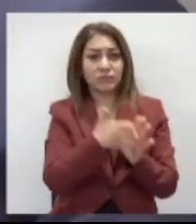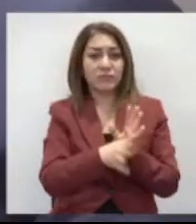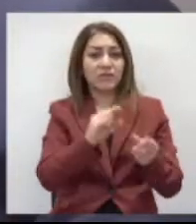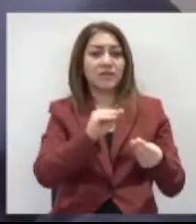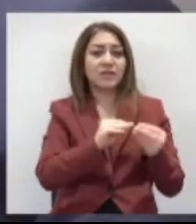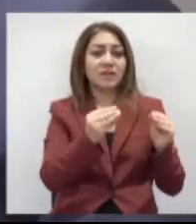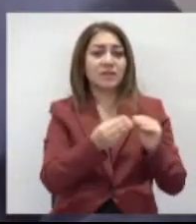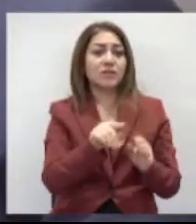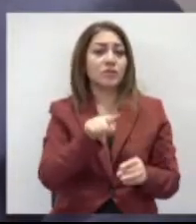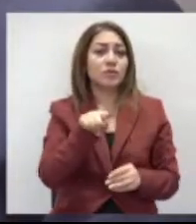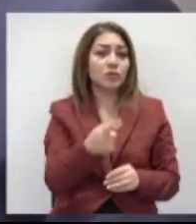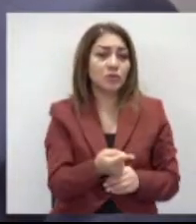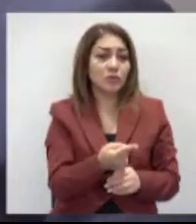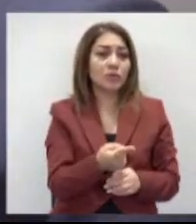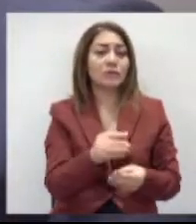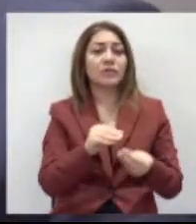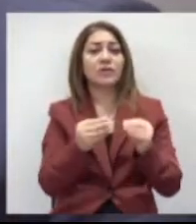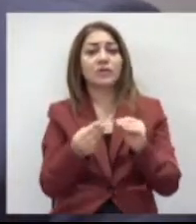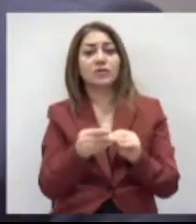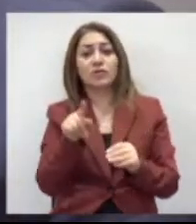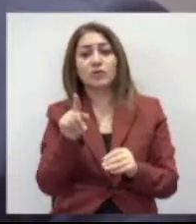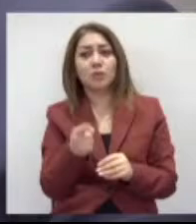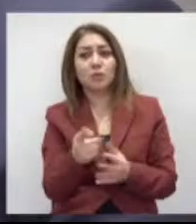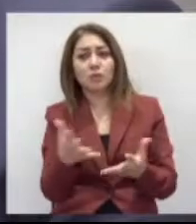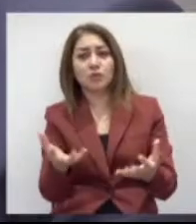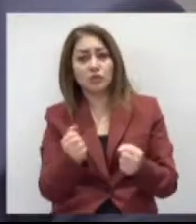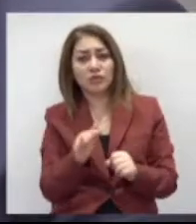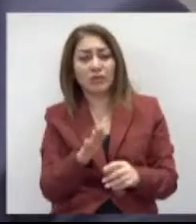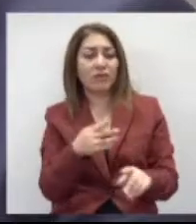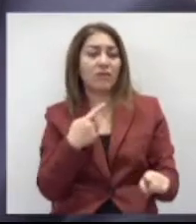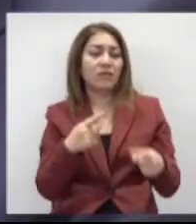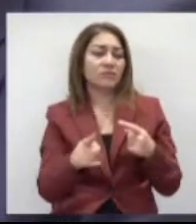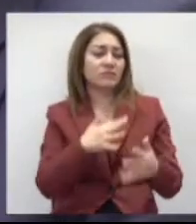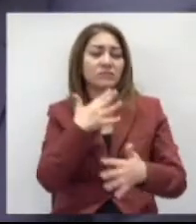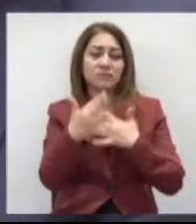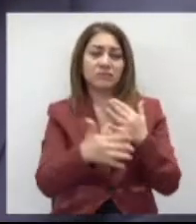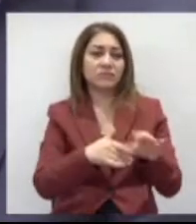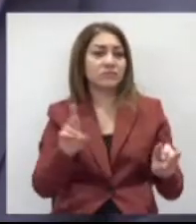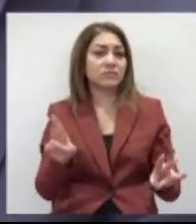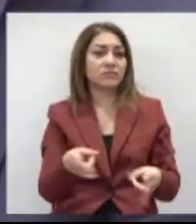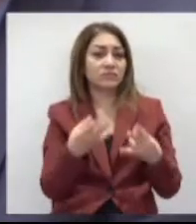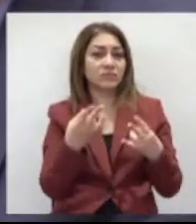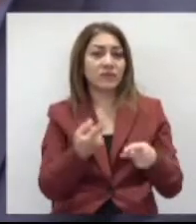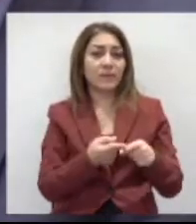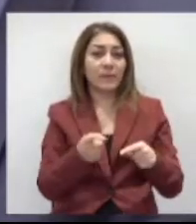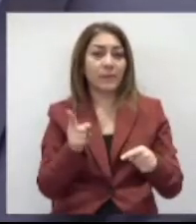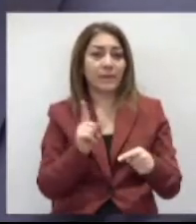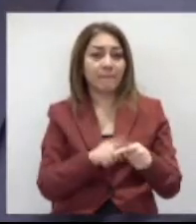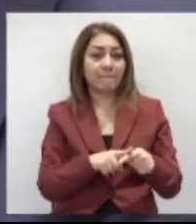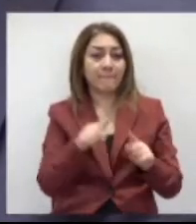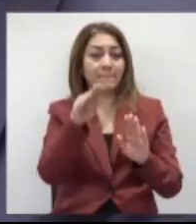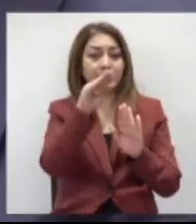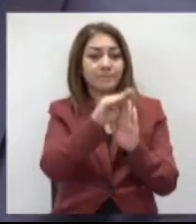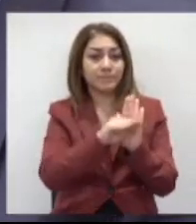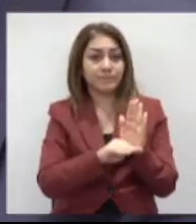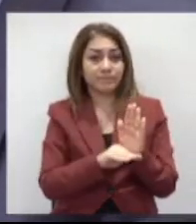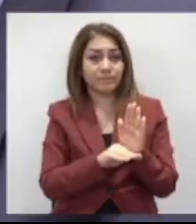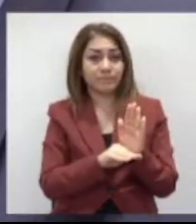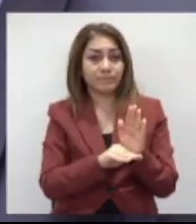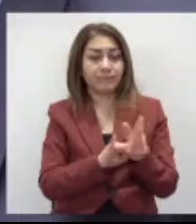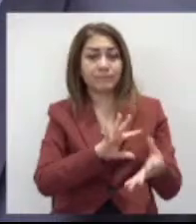խնդիրը ինչի է տեղ գտել, այն մյուս խնդիրը ինչի տեղ չի գտել։ Իսկ քանի որ այս ուրեմն ցանկը